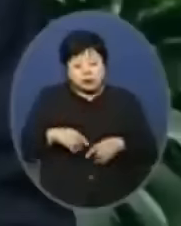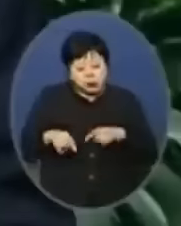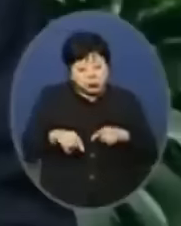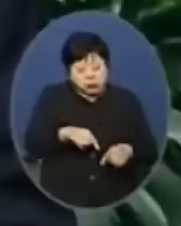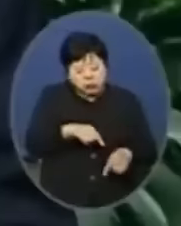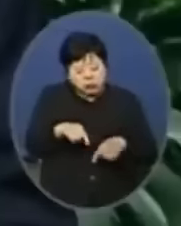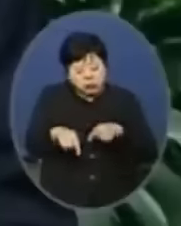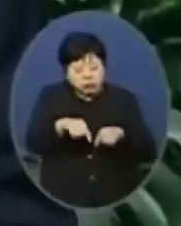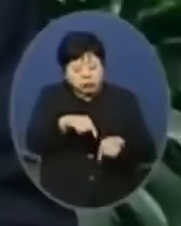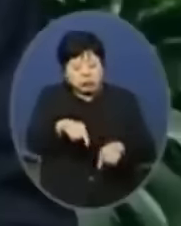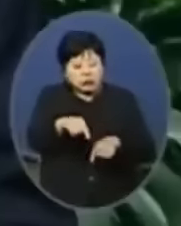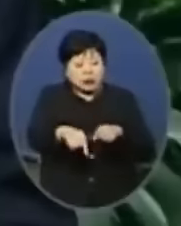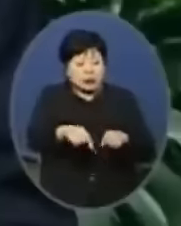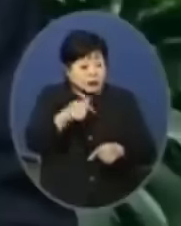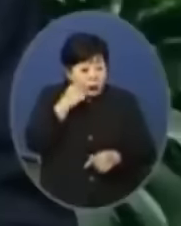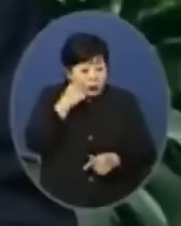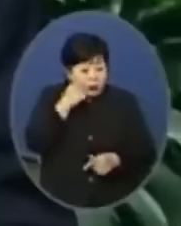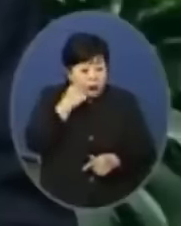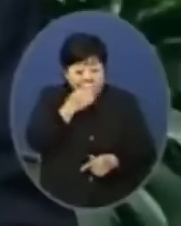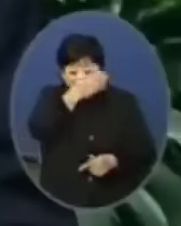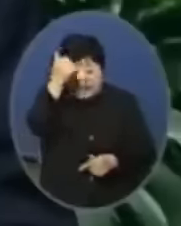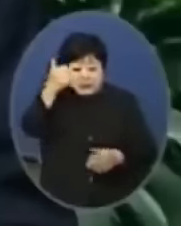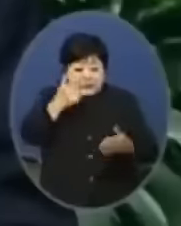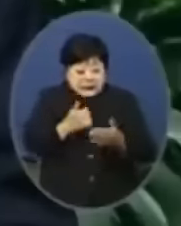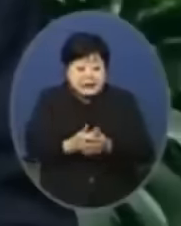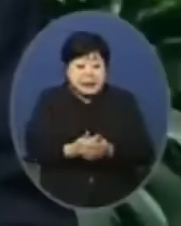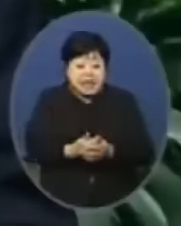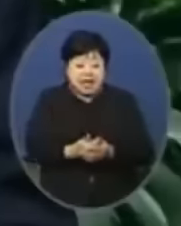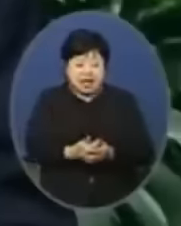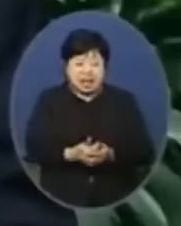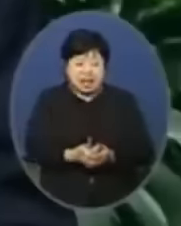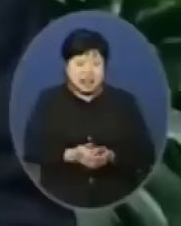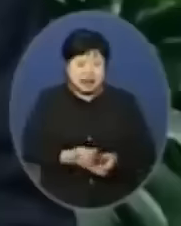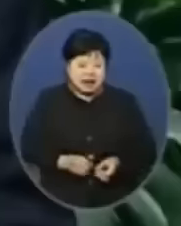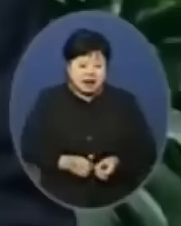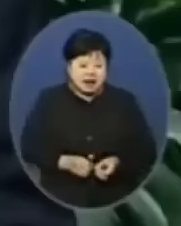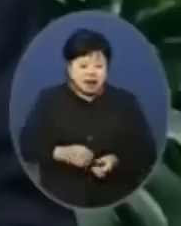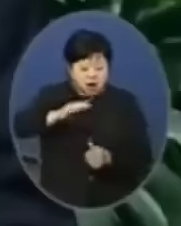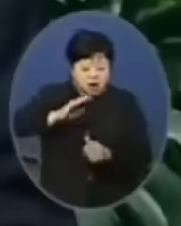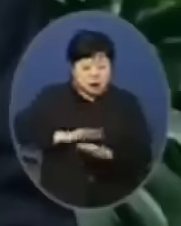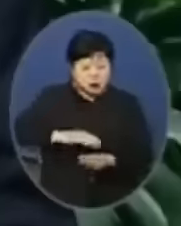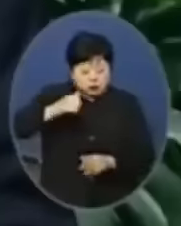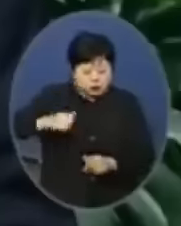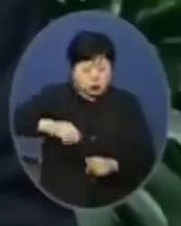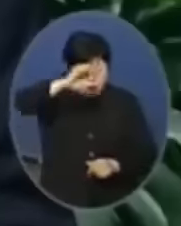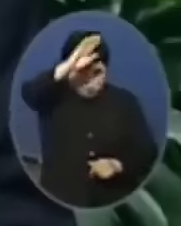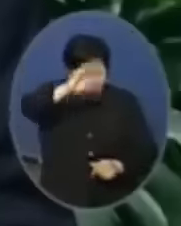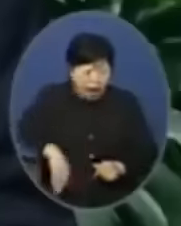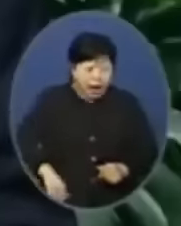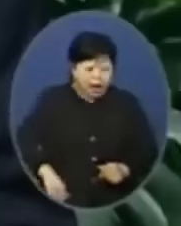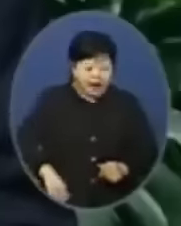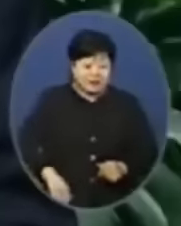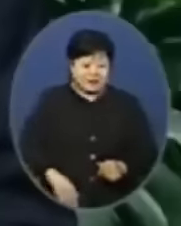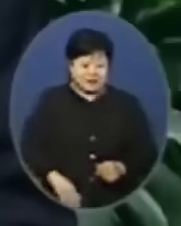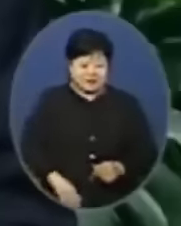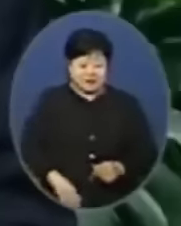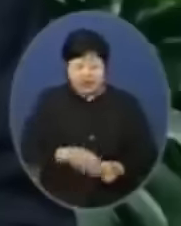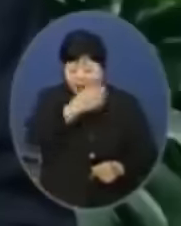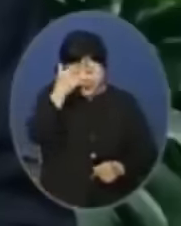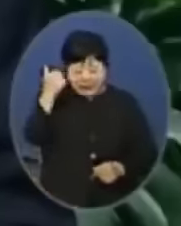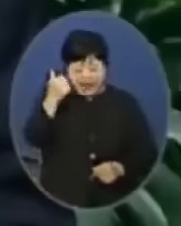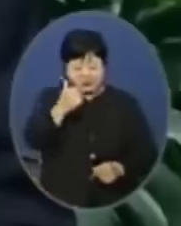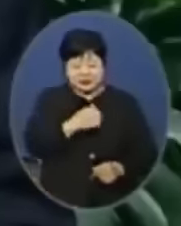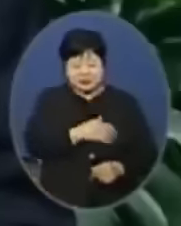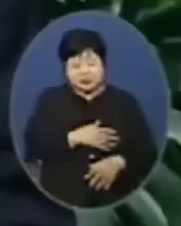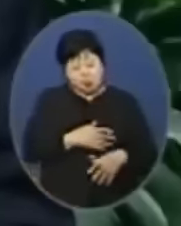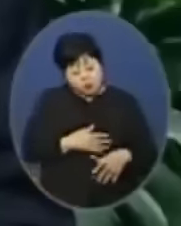못합니다. 그런데도 불구하고 할아버지가 그 다이아몬드 같은 손주를 보고 이리 오라 하면 오고 가라 하면 가고 우리 어릴